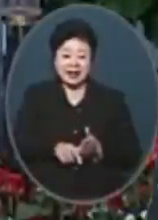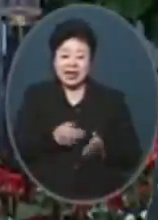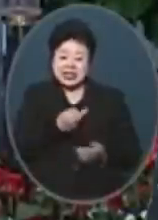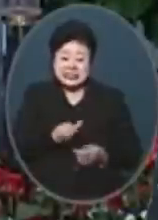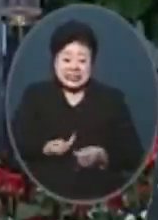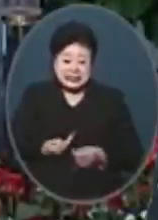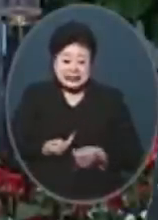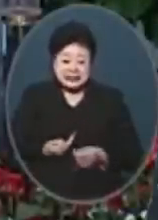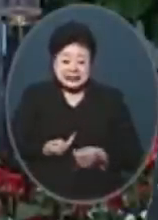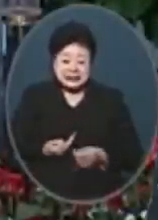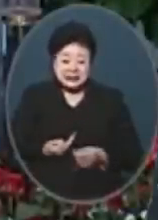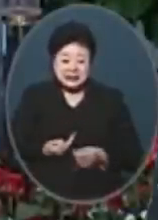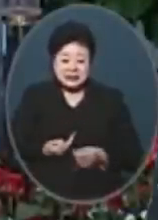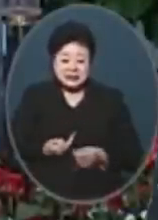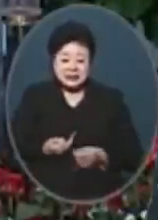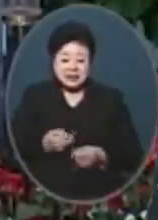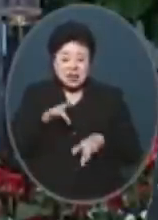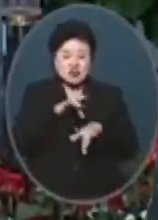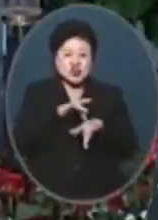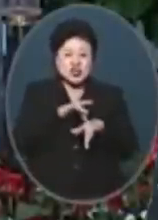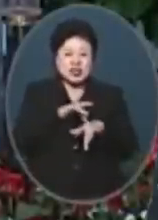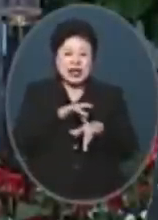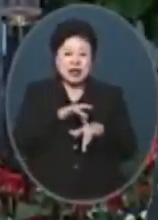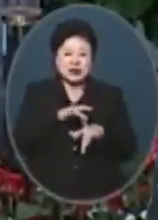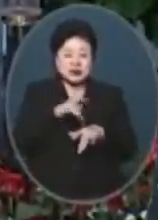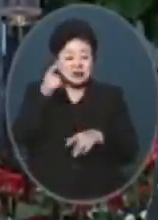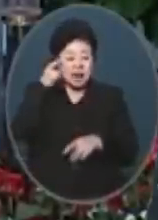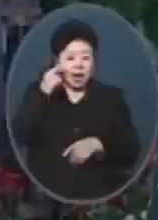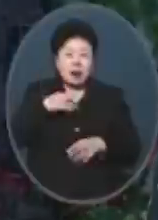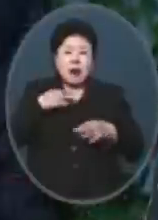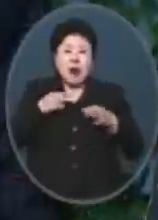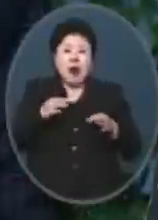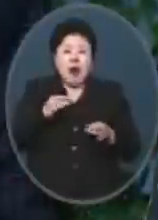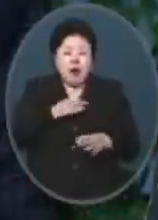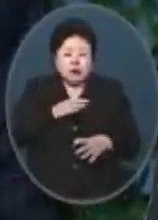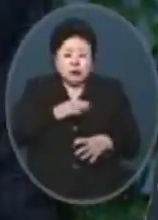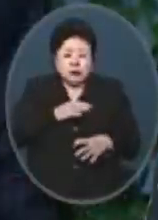제자들은 유령이라고 생각하고 호함을